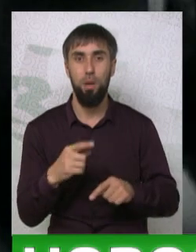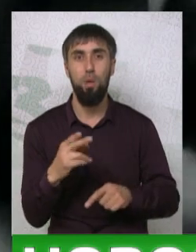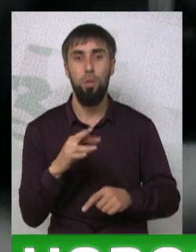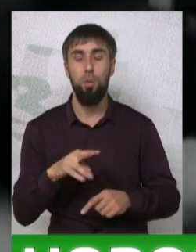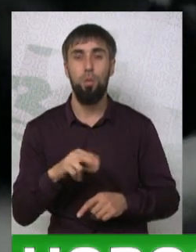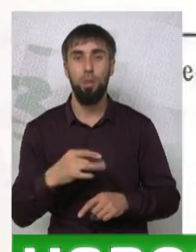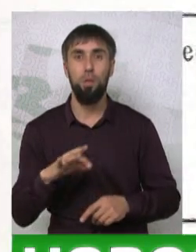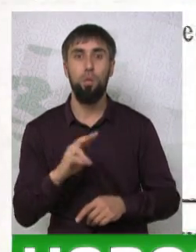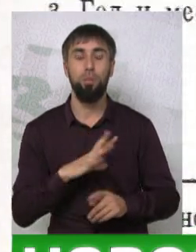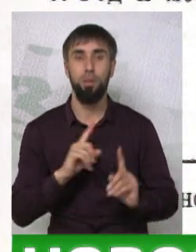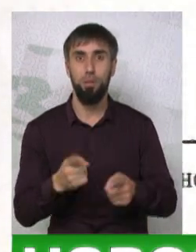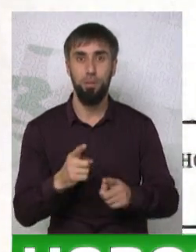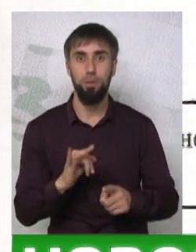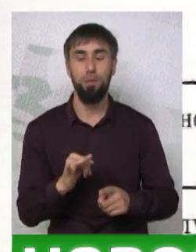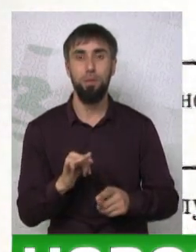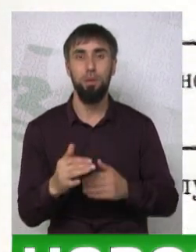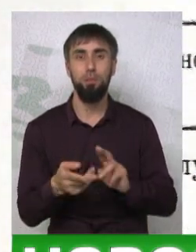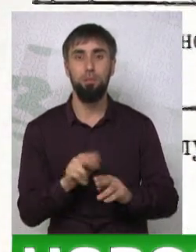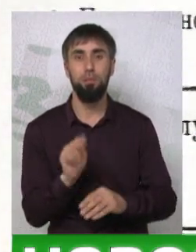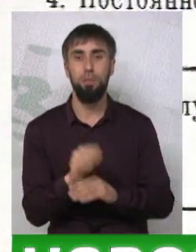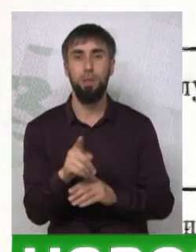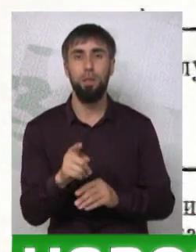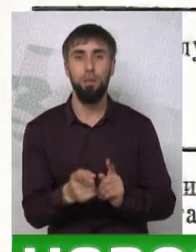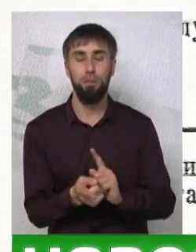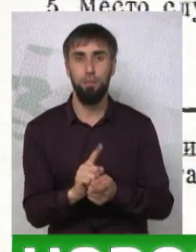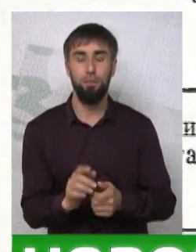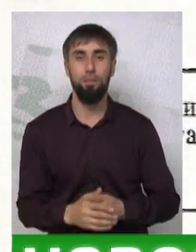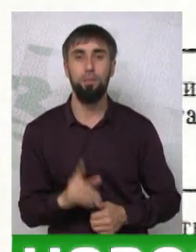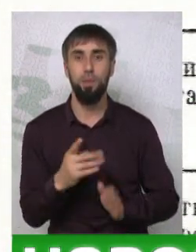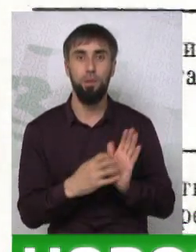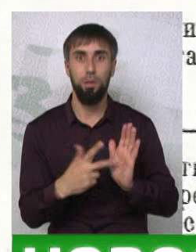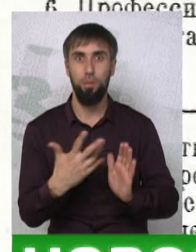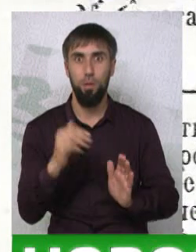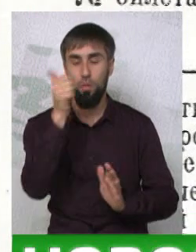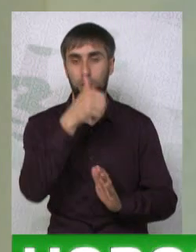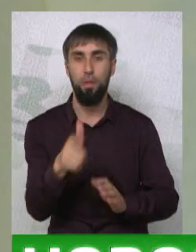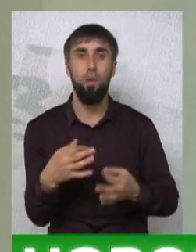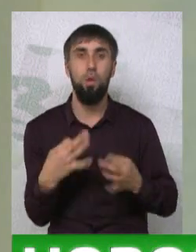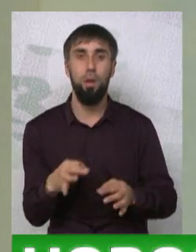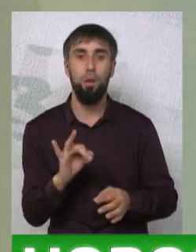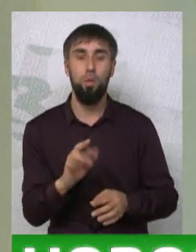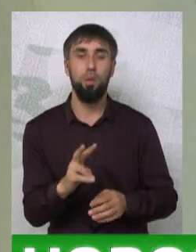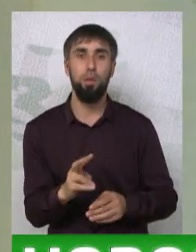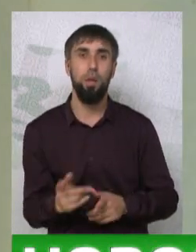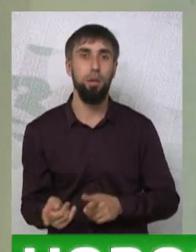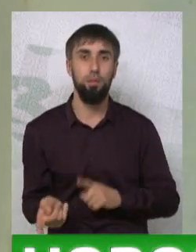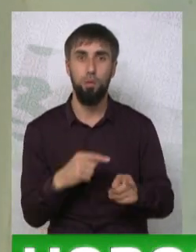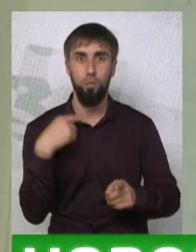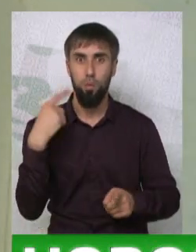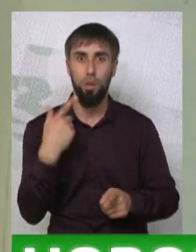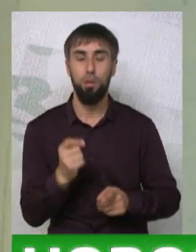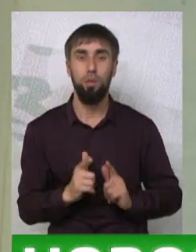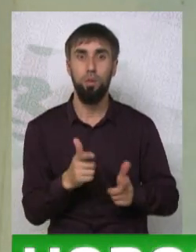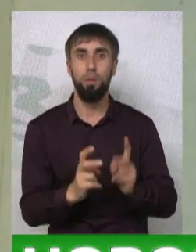партии, был арестован и обвинен в политической измене. В 1935 году его освобождают, и он перебирается в Тулу,